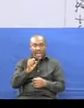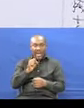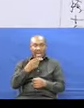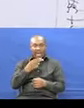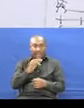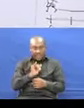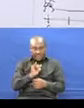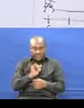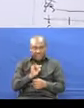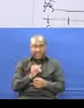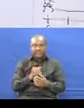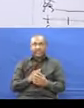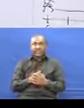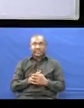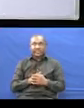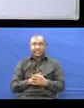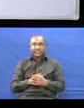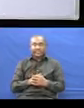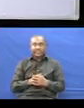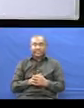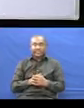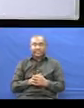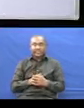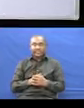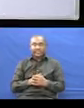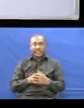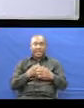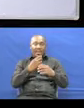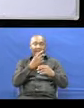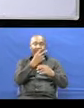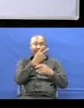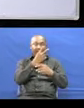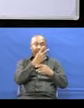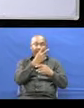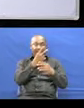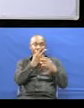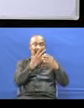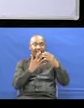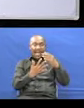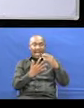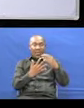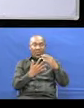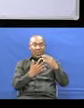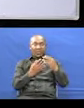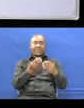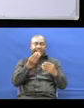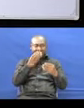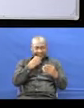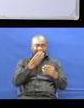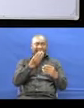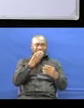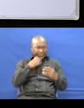letu. Utashi alikula 2/5 ya mkate. Viane alikula